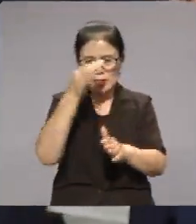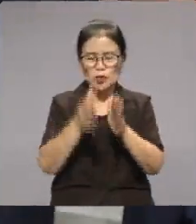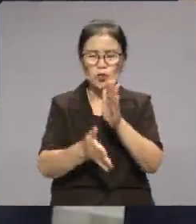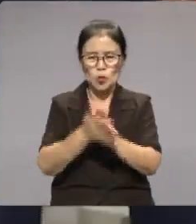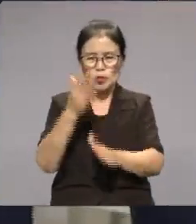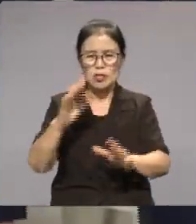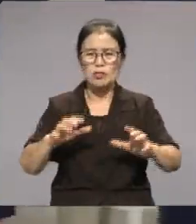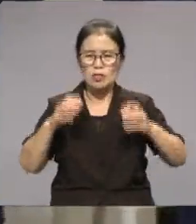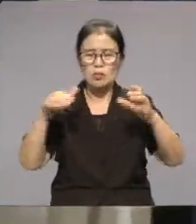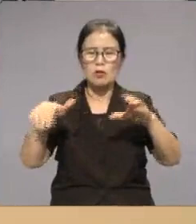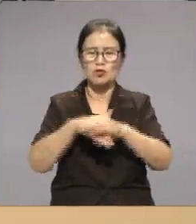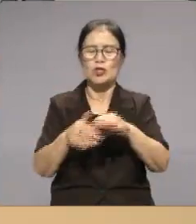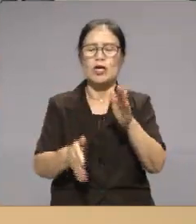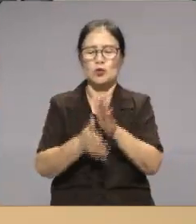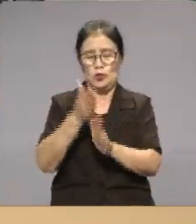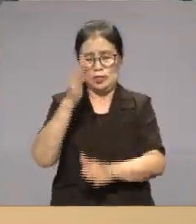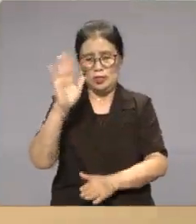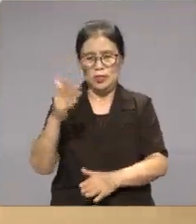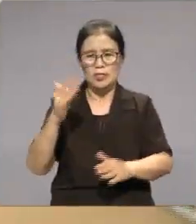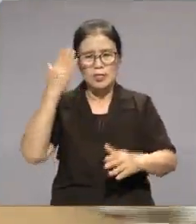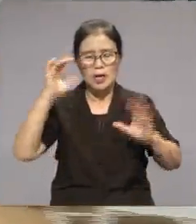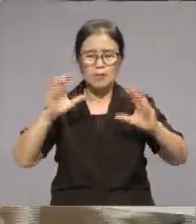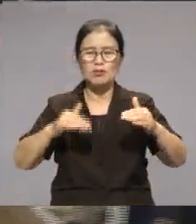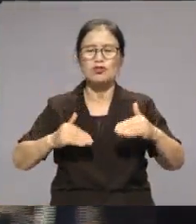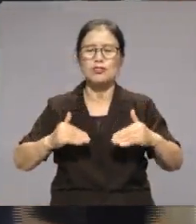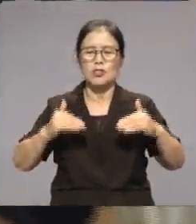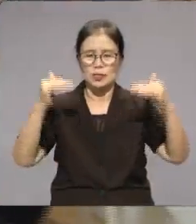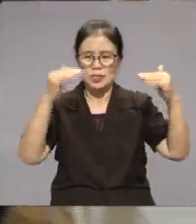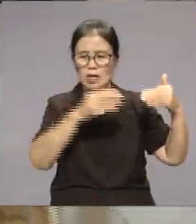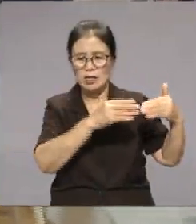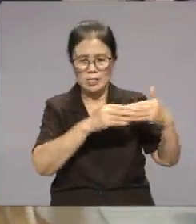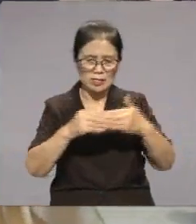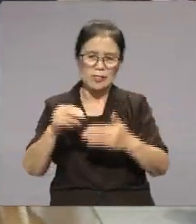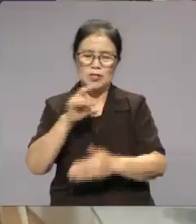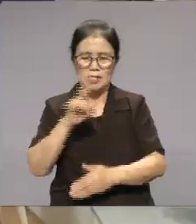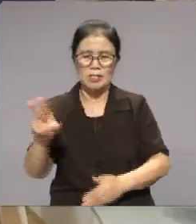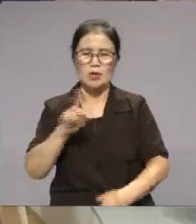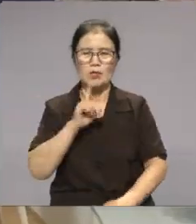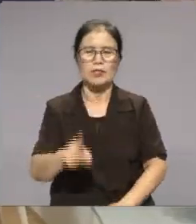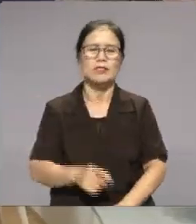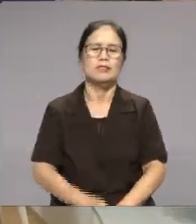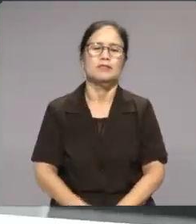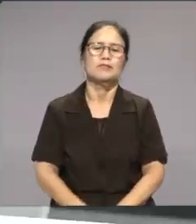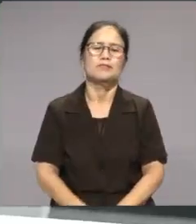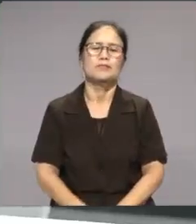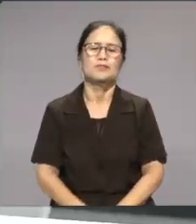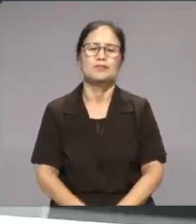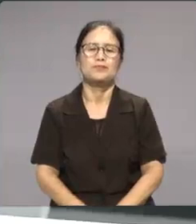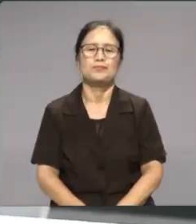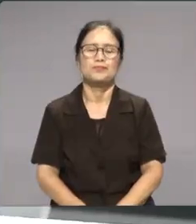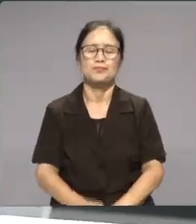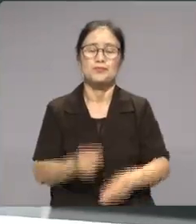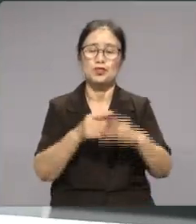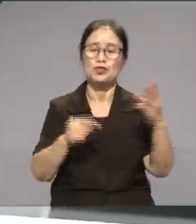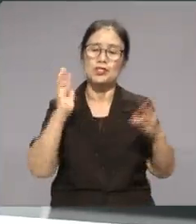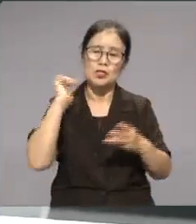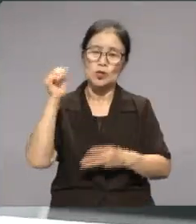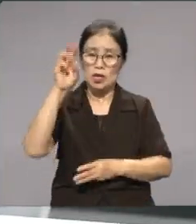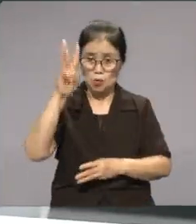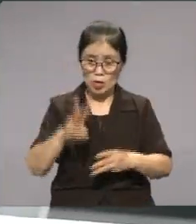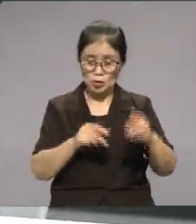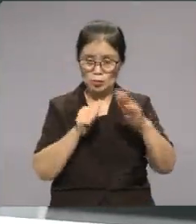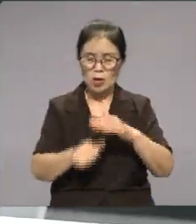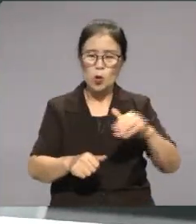문화 도시로 도약해서 대한민국 성장의 견인차가 돼야 한다고 말했습니다. 윤 대통령이 광주를 찾은